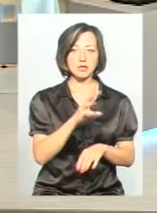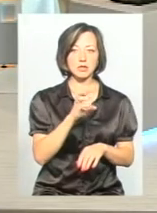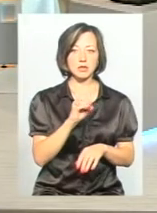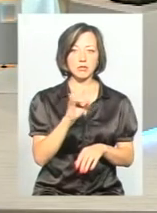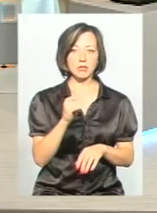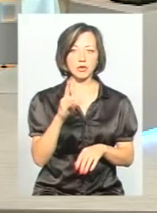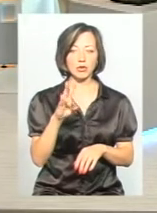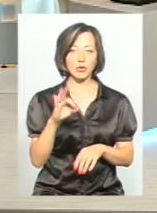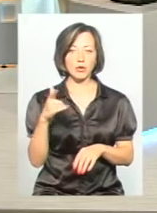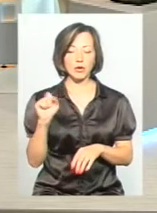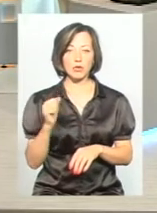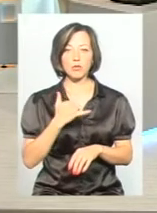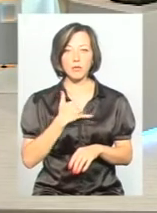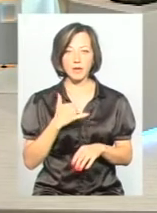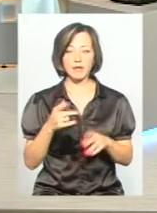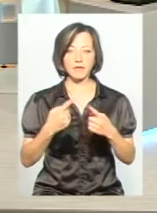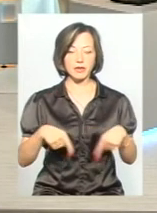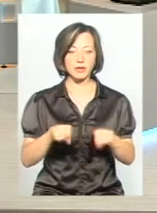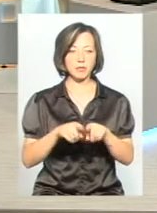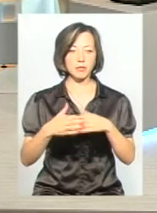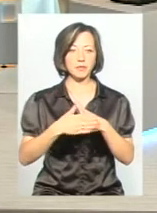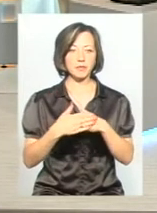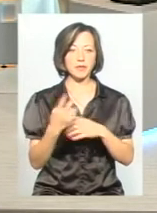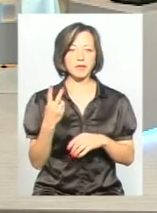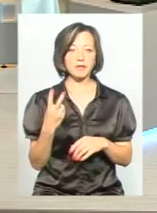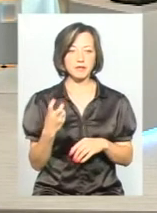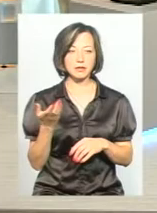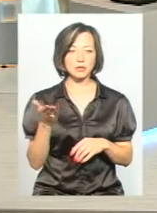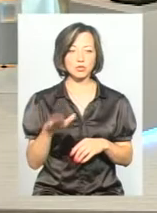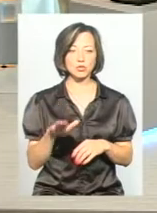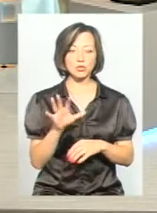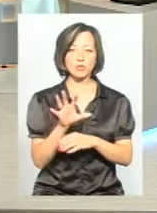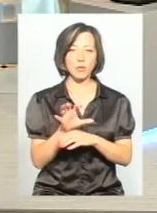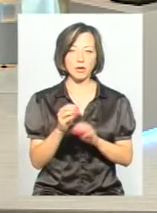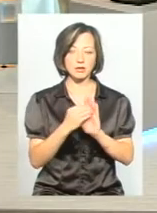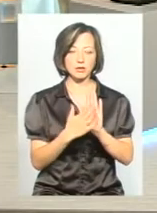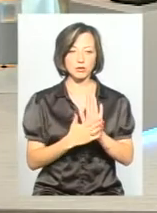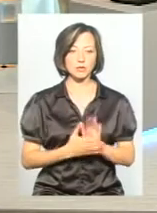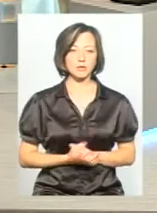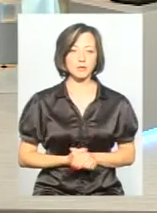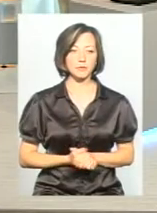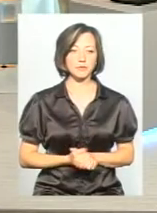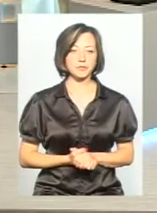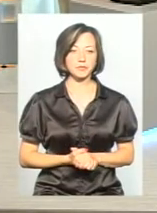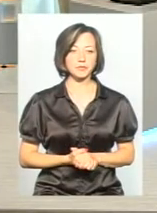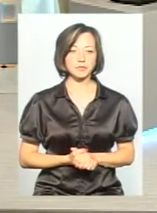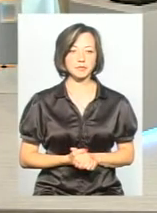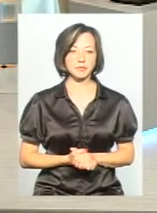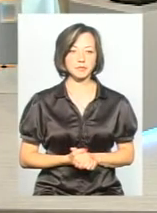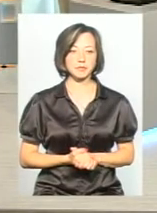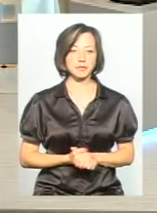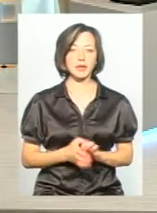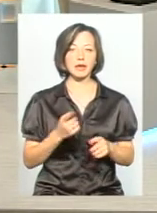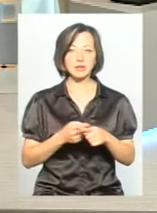Навітальна. В мене в відділенні приблизно 200 собак. Приблизно. Тому це що,